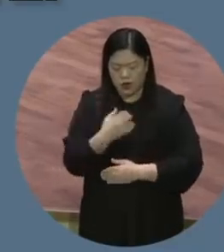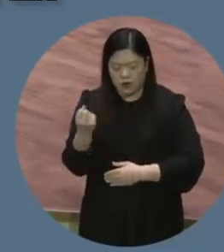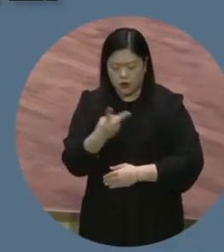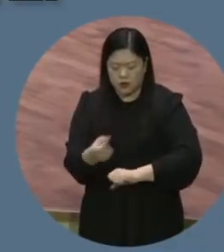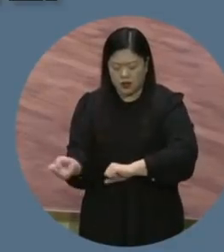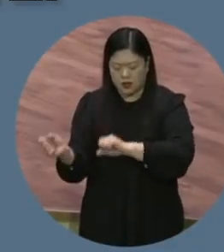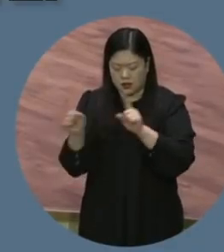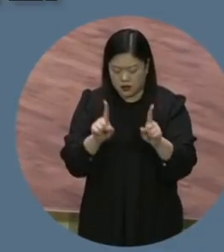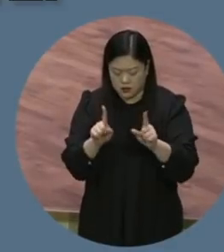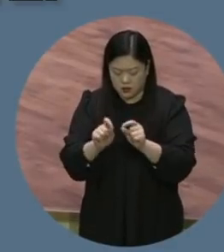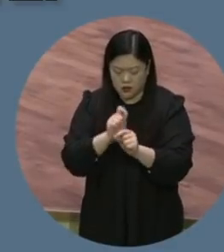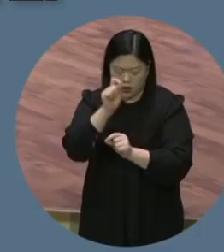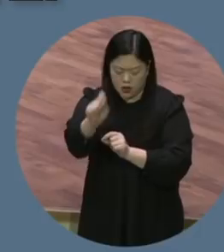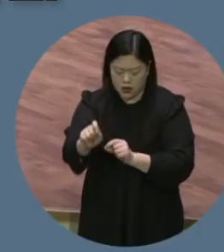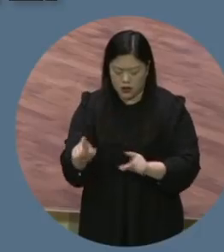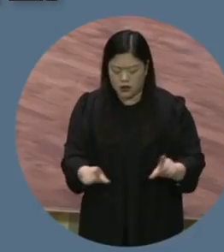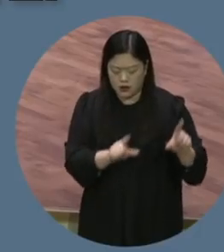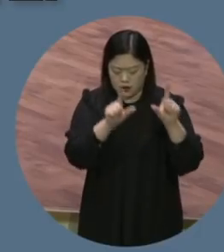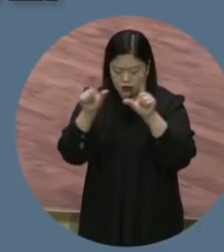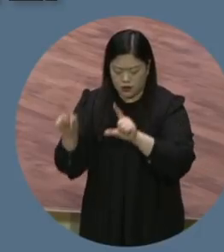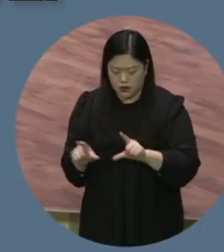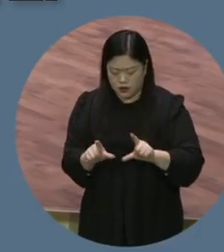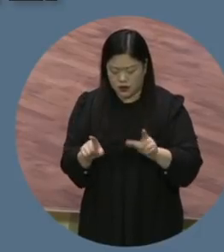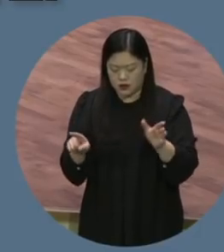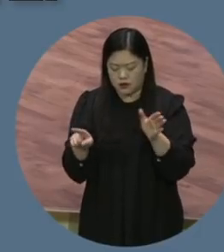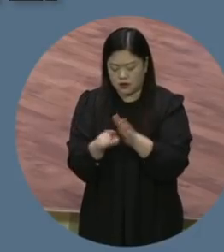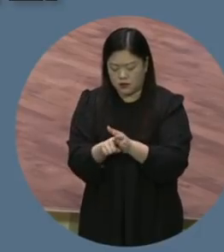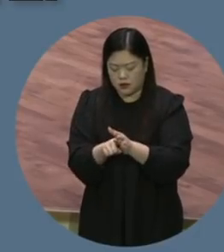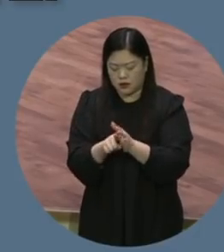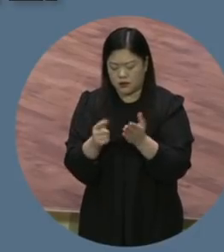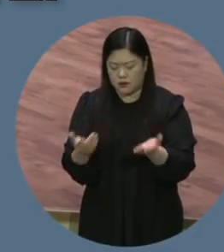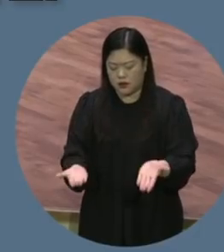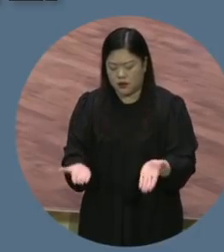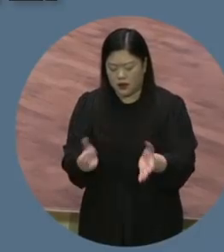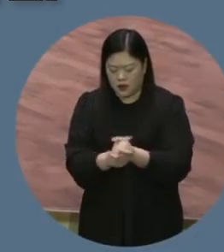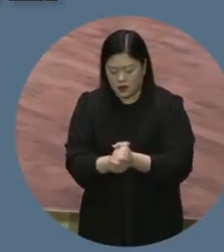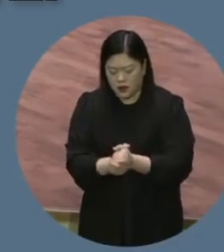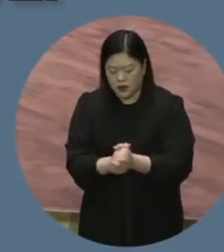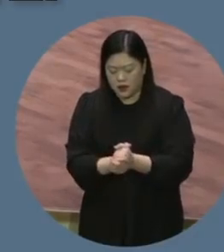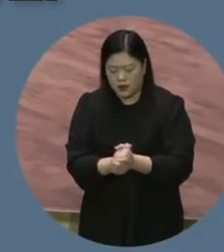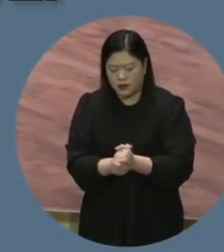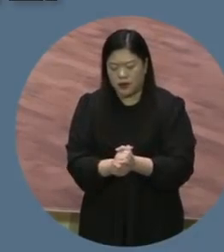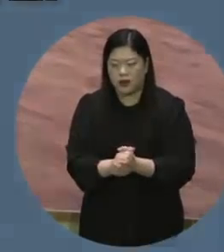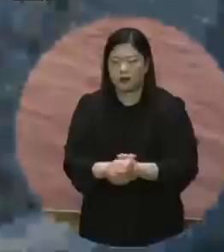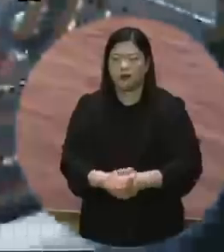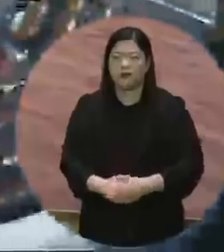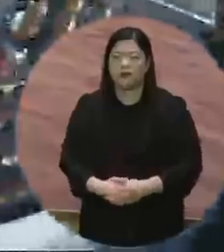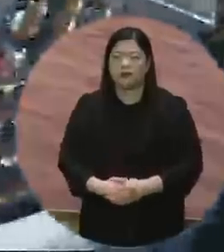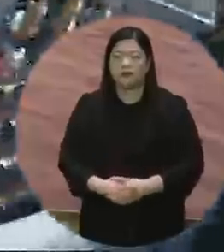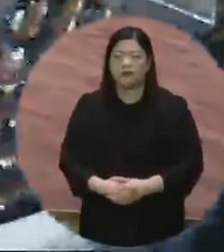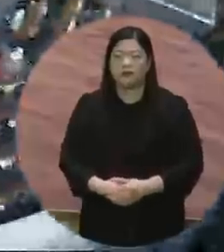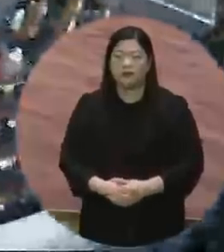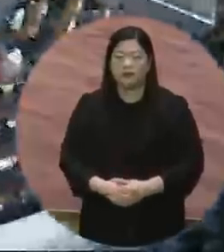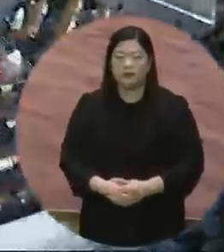것과 몸이 다시 사는 것과 영원히 사는 것을 믿사옵나이다. 아멘.